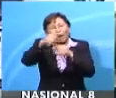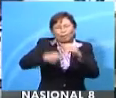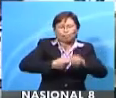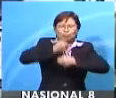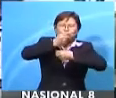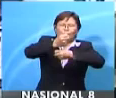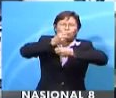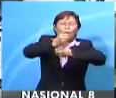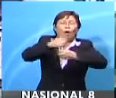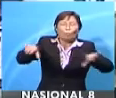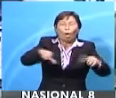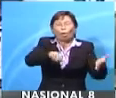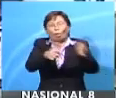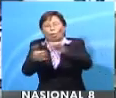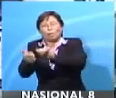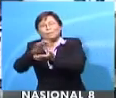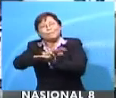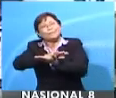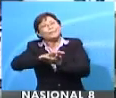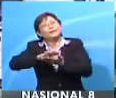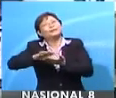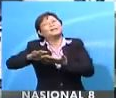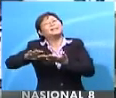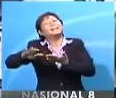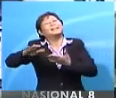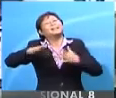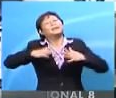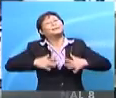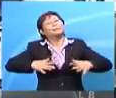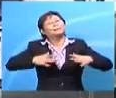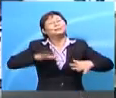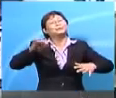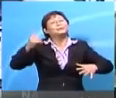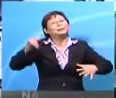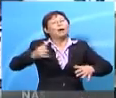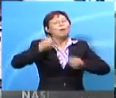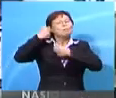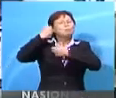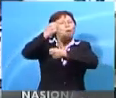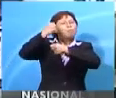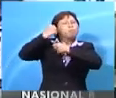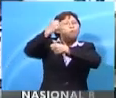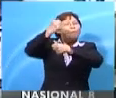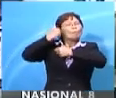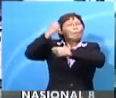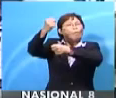demonstrasi dilakukan oleh baju kuning yang protes